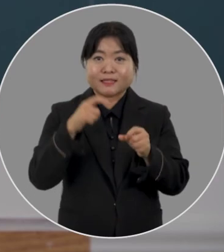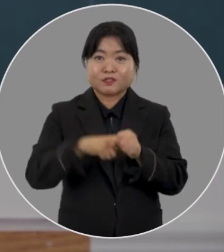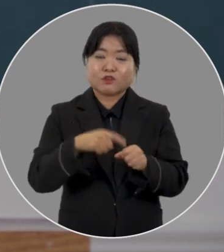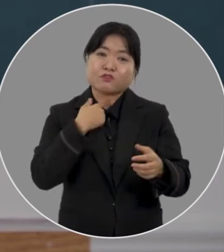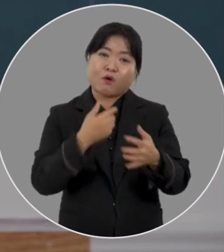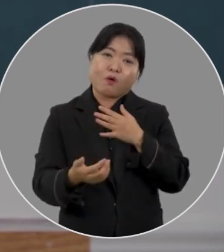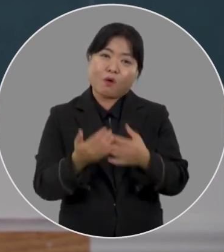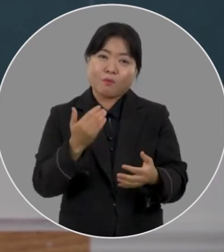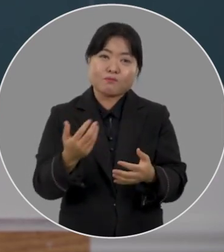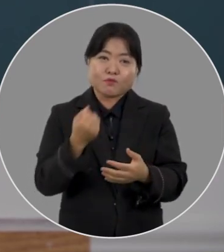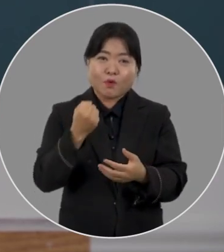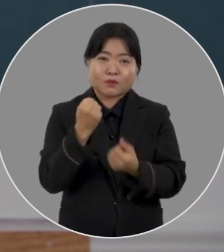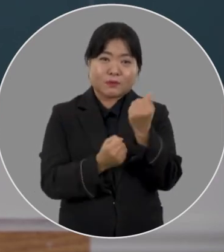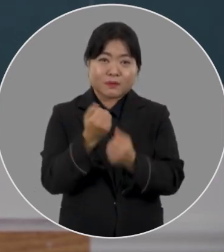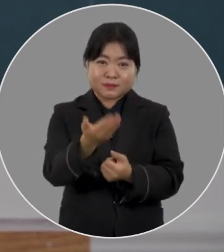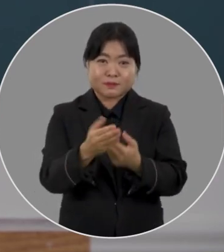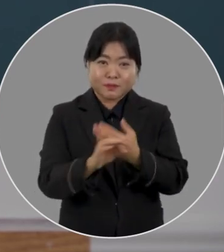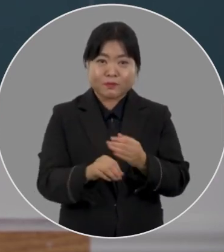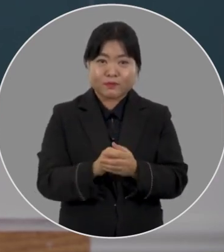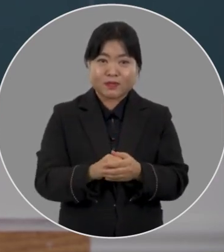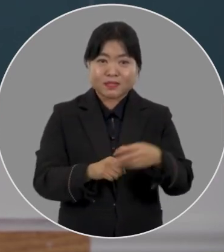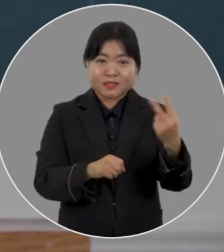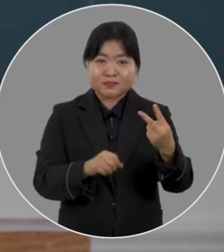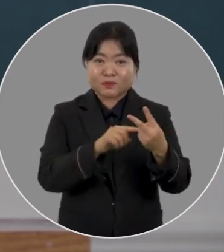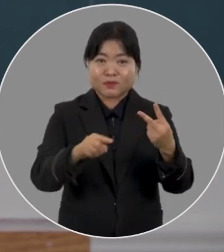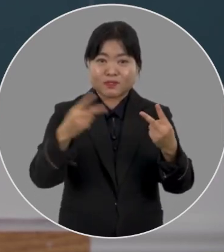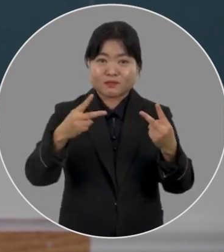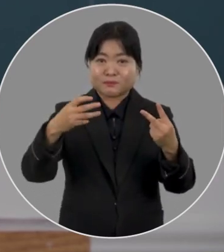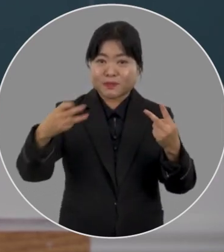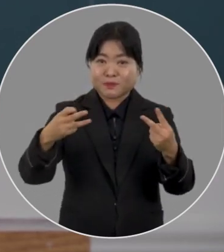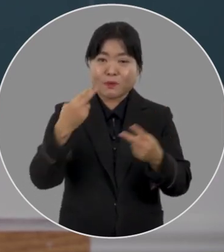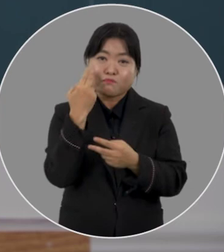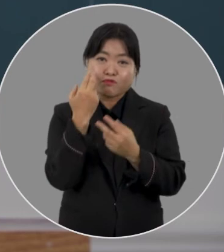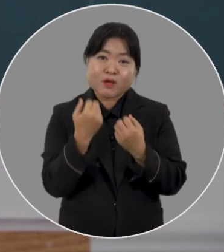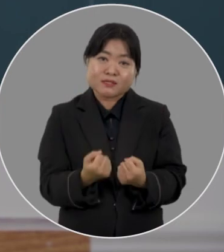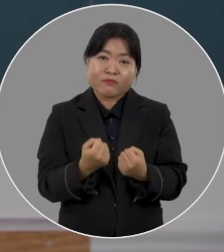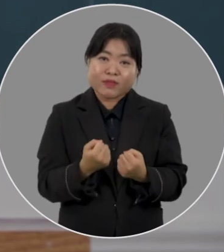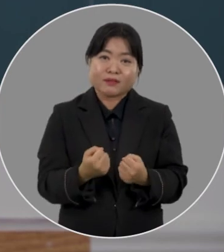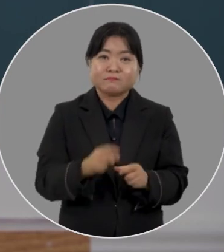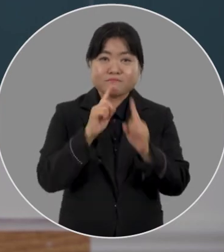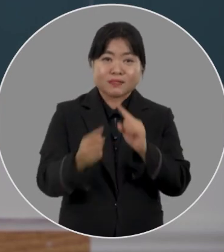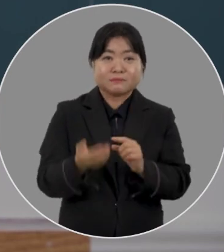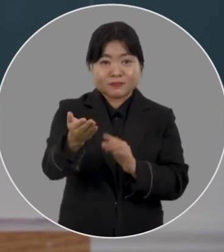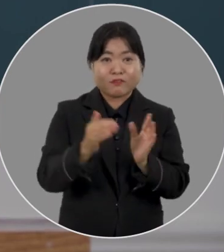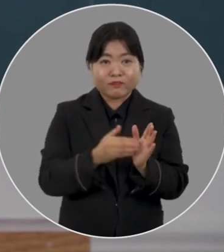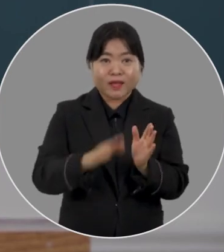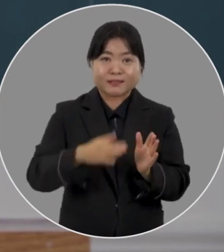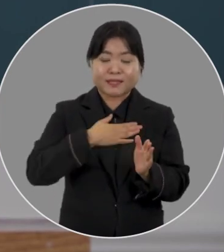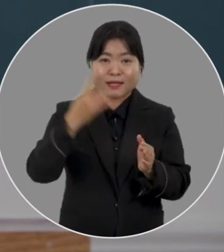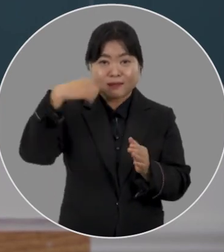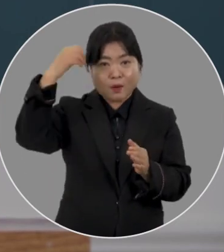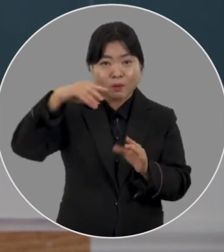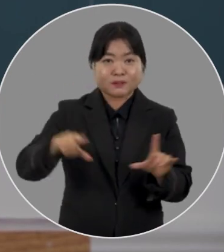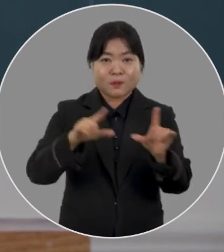경험에 기반해서 말씀을 드리면 제가 아까 2000년도에서 2013년도까지 미국에서 지냈다는 말씀을 드렸는데 제가 대학원